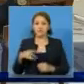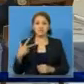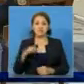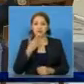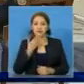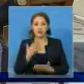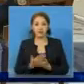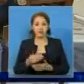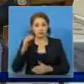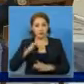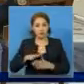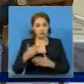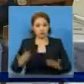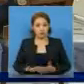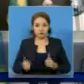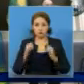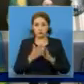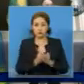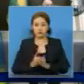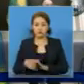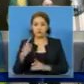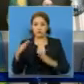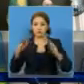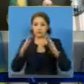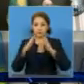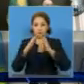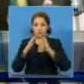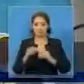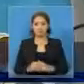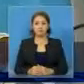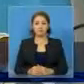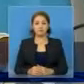национальностей народности живут дружно под одним шанырак а